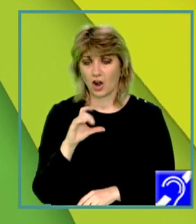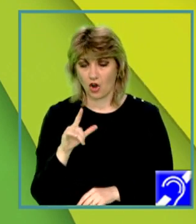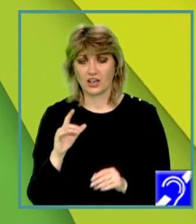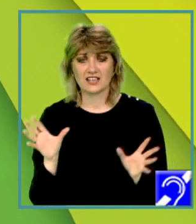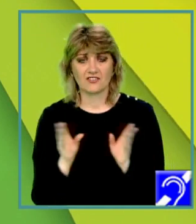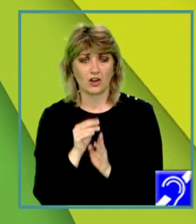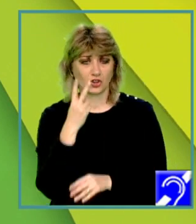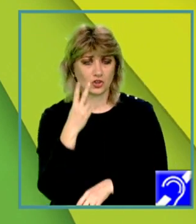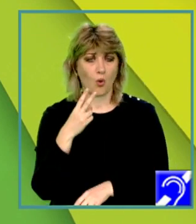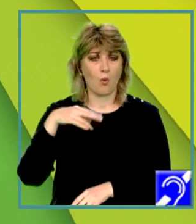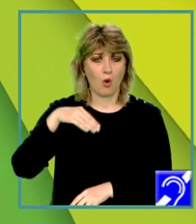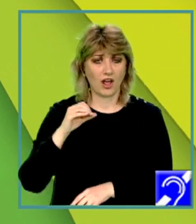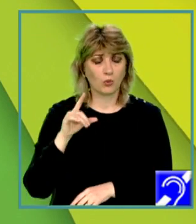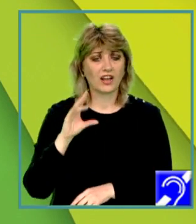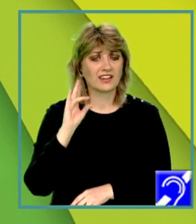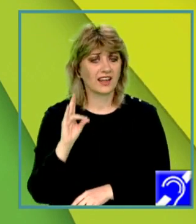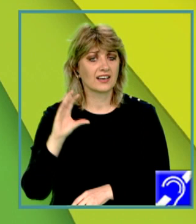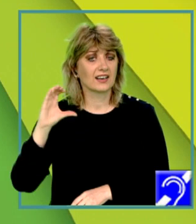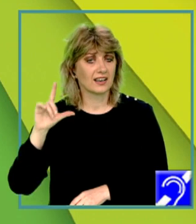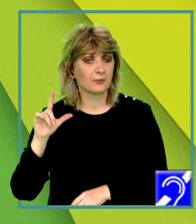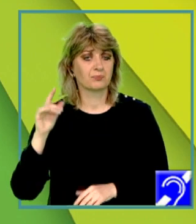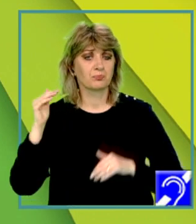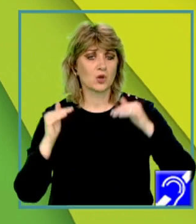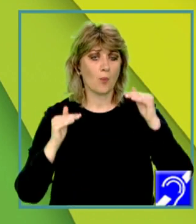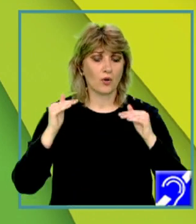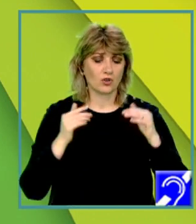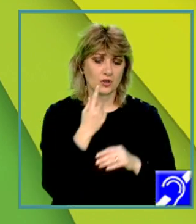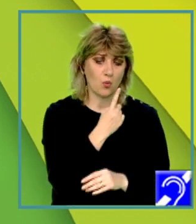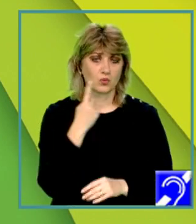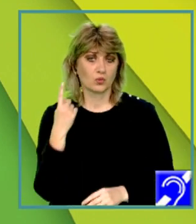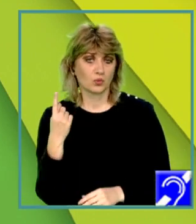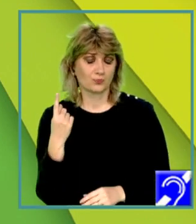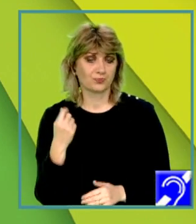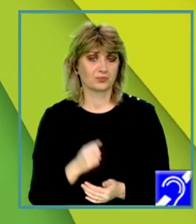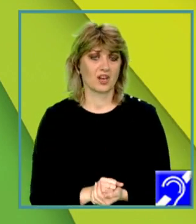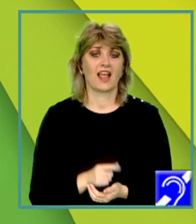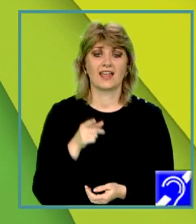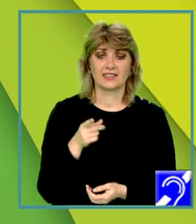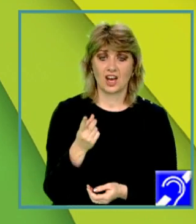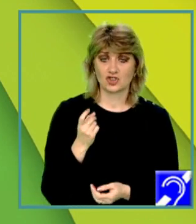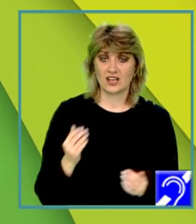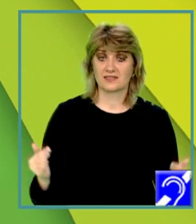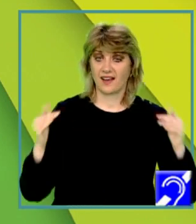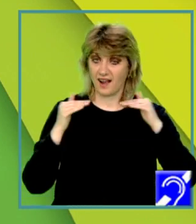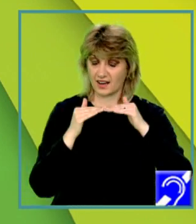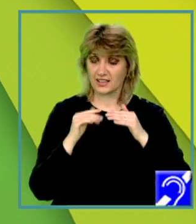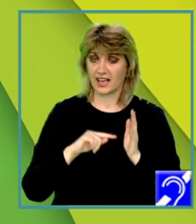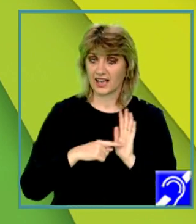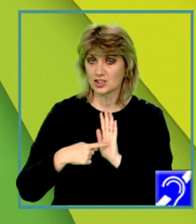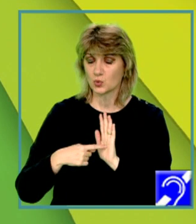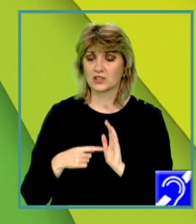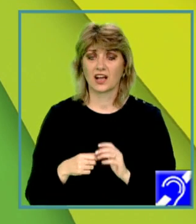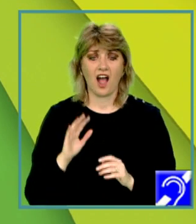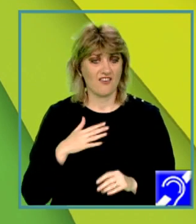molecule acest clorhidric își proporția este de Unu la unu din zece este egal e tată rezultă că